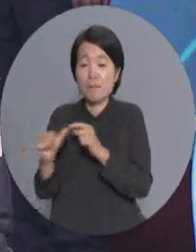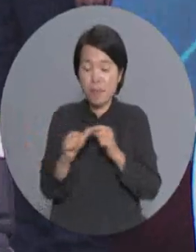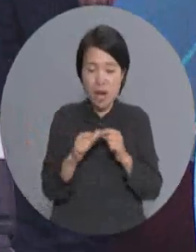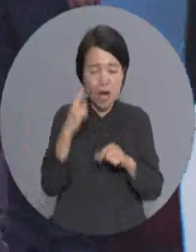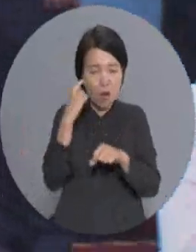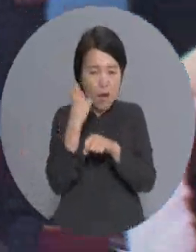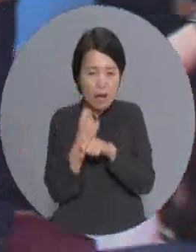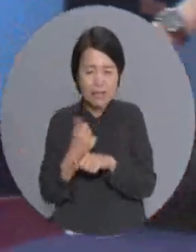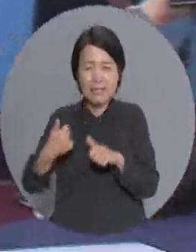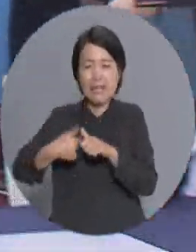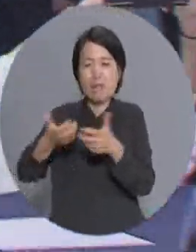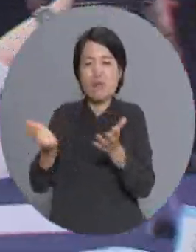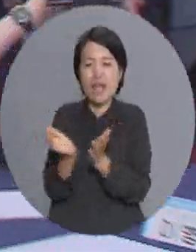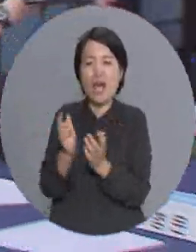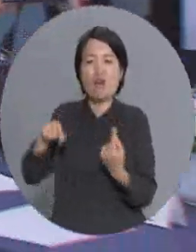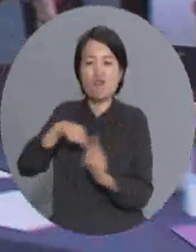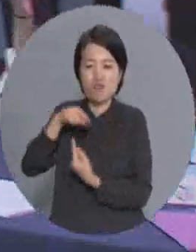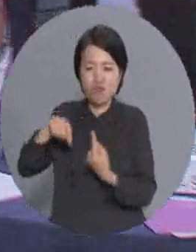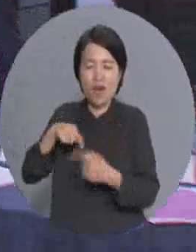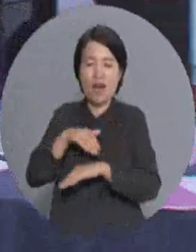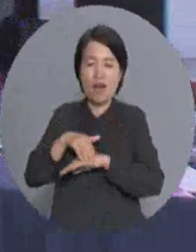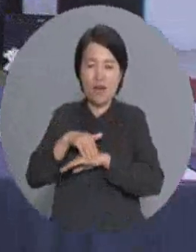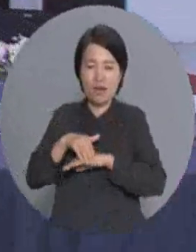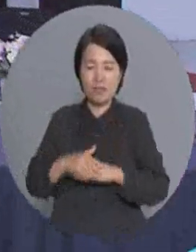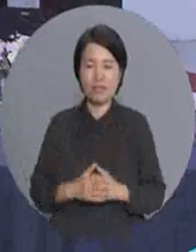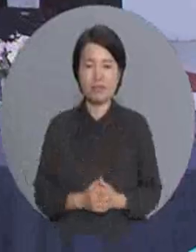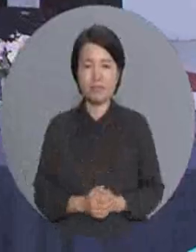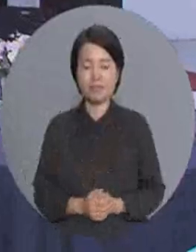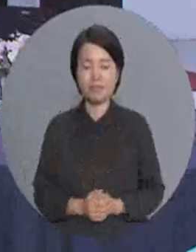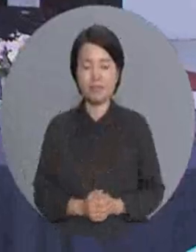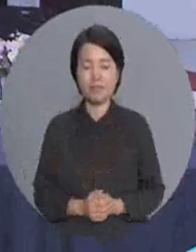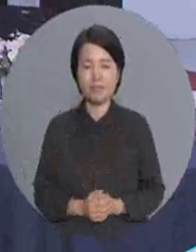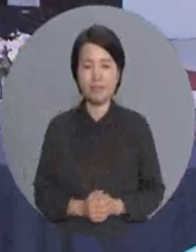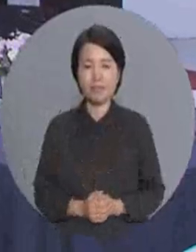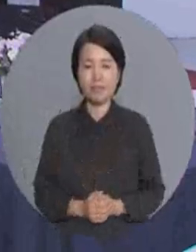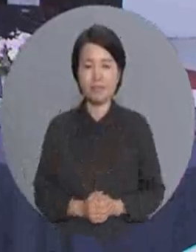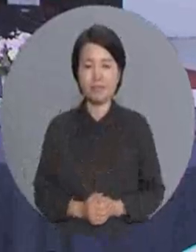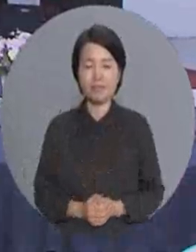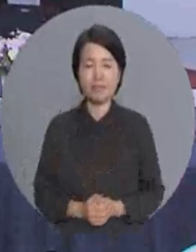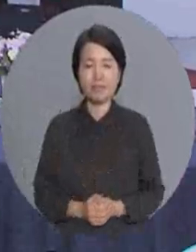과학기술 전문단도 운영하기로 했습니다. MBC 뉴스 유민호입니다.